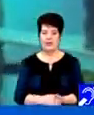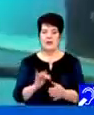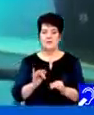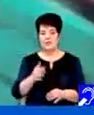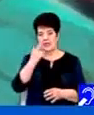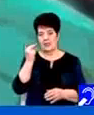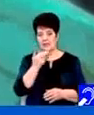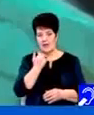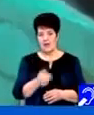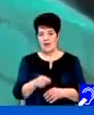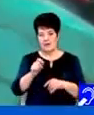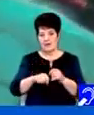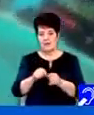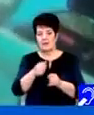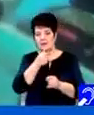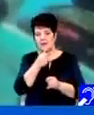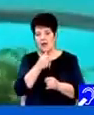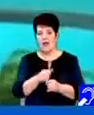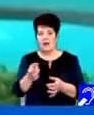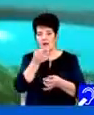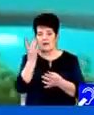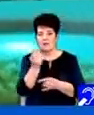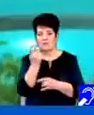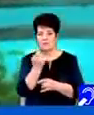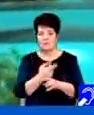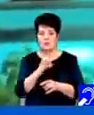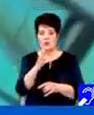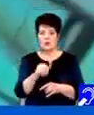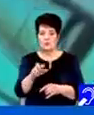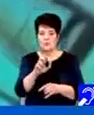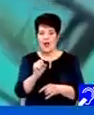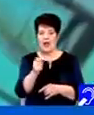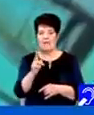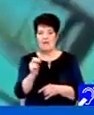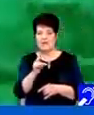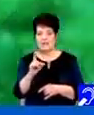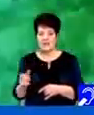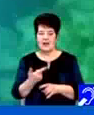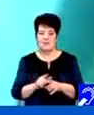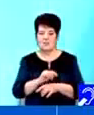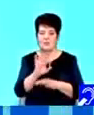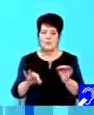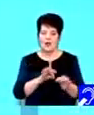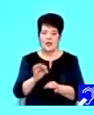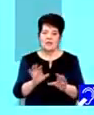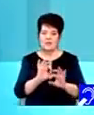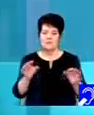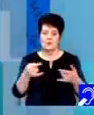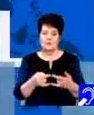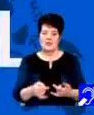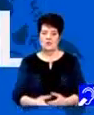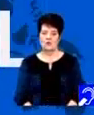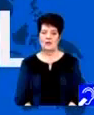Cercetătorii italieni experimentează un nou tip de agricultură, cea subacvatică. Ce așteptări au ei de la acest proiect inedit, vă spunem în